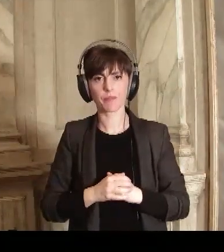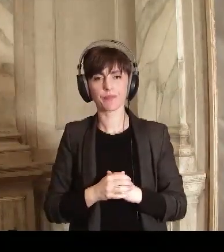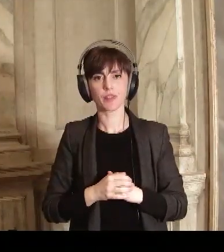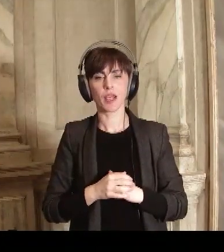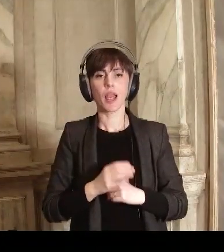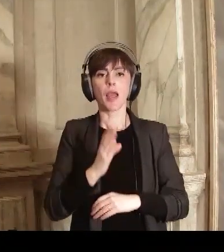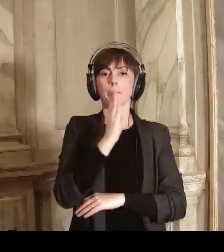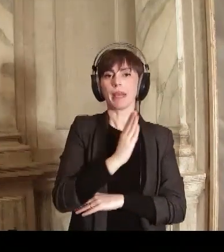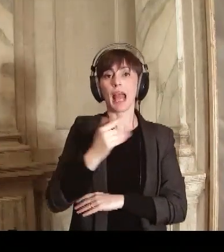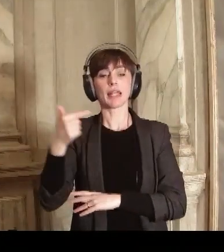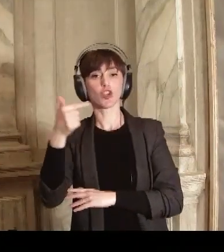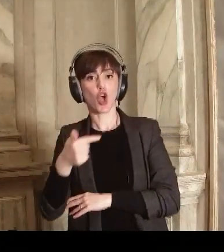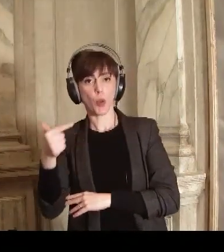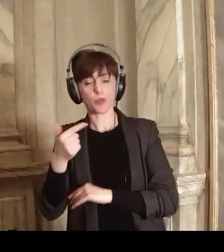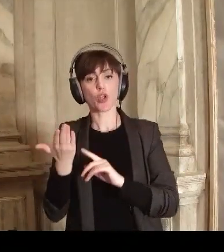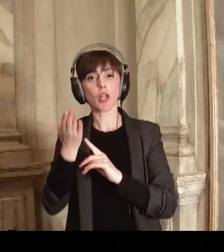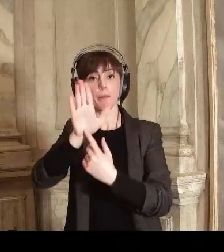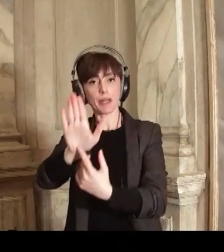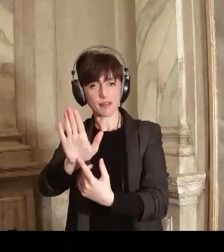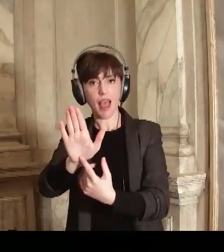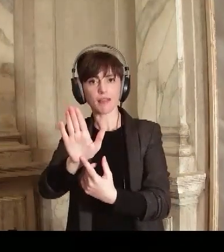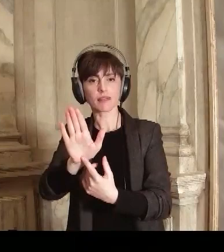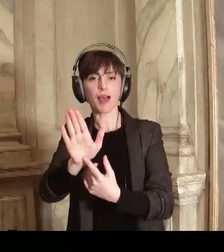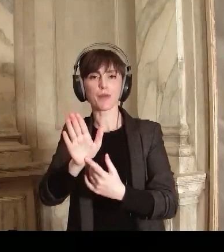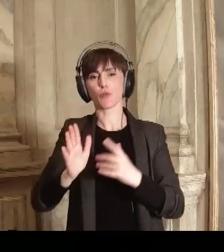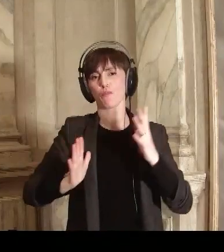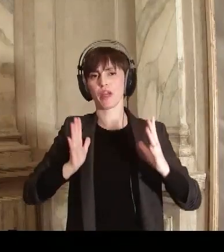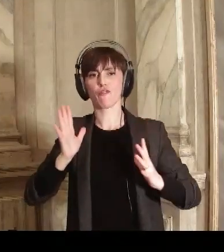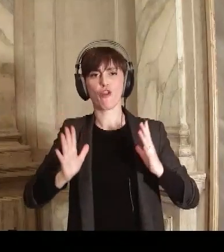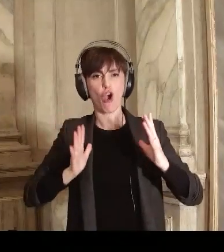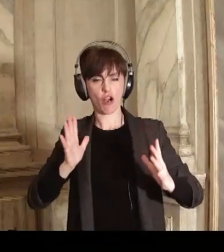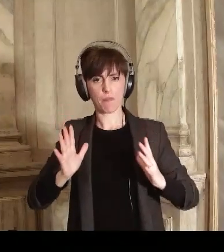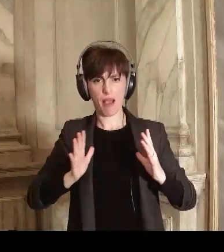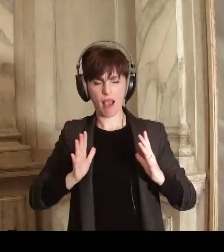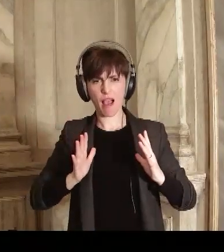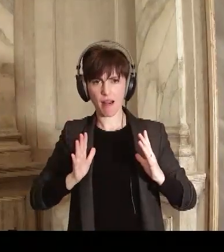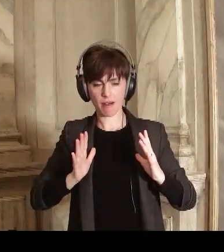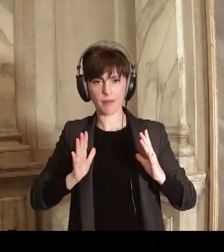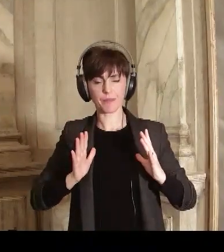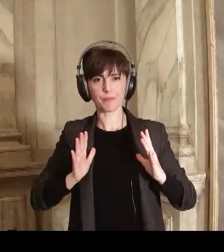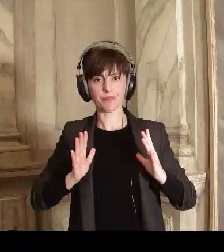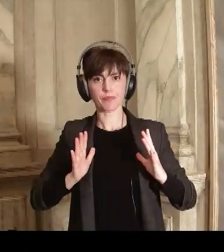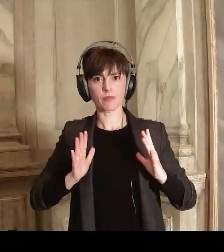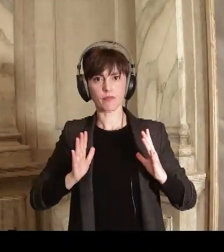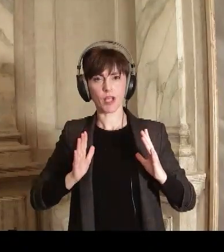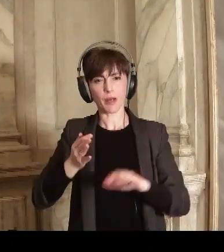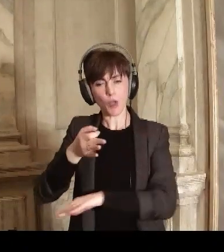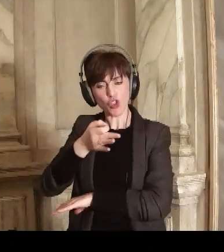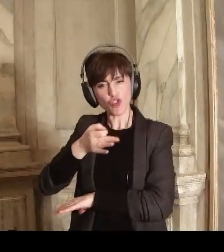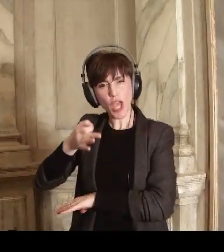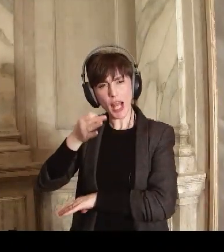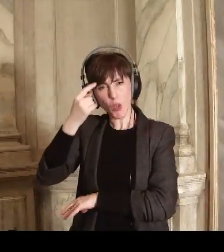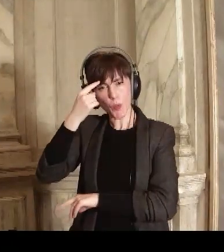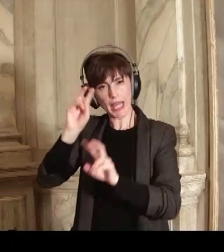Thompson presentano Music for Surrogate Performer, basato su un sistema generativo attivato dalle cellule